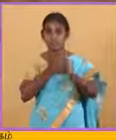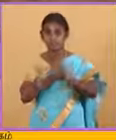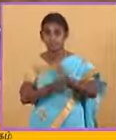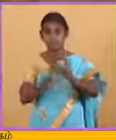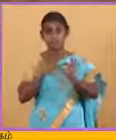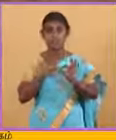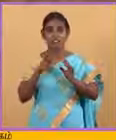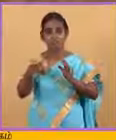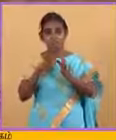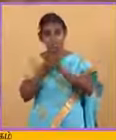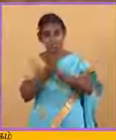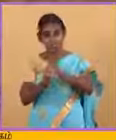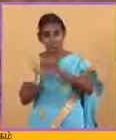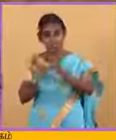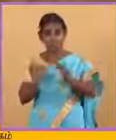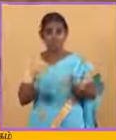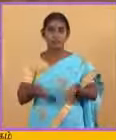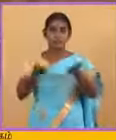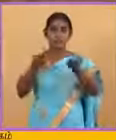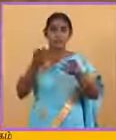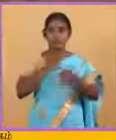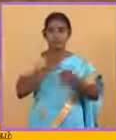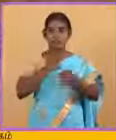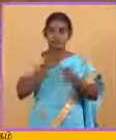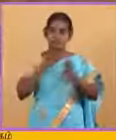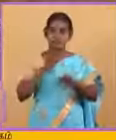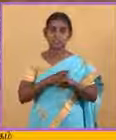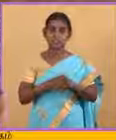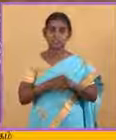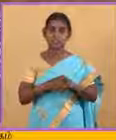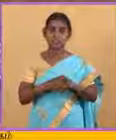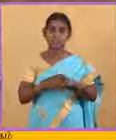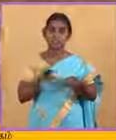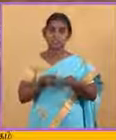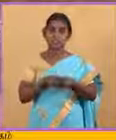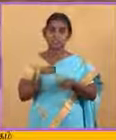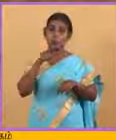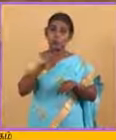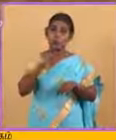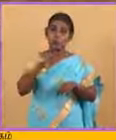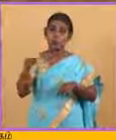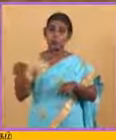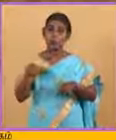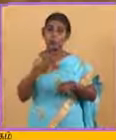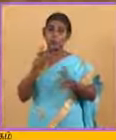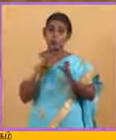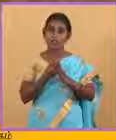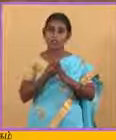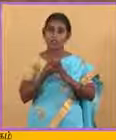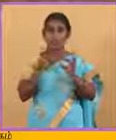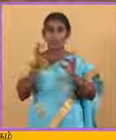திறமைசாலியாவதும் உன்னுடைய கையில் தான் இருக்கின்றது. அதனால் உன்னை உன் திறமையை நீ நல்லவனாக இருந்தால் உன் திறமையை